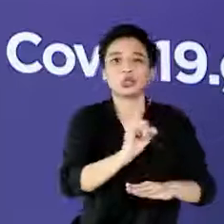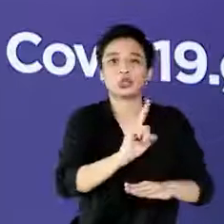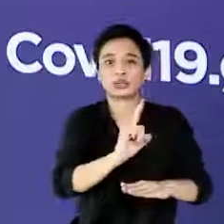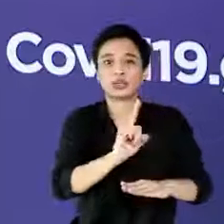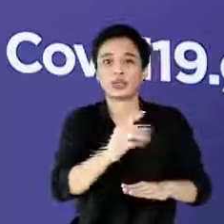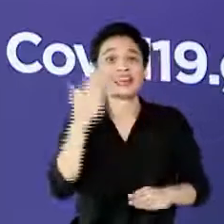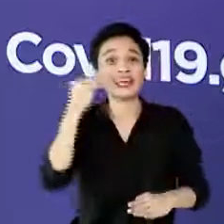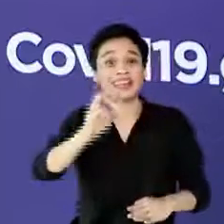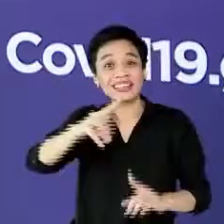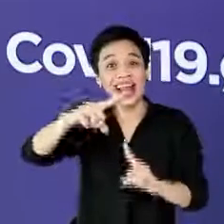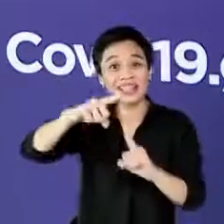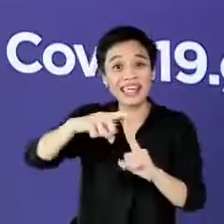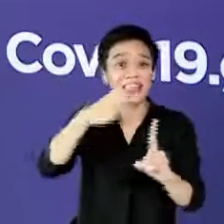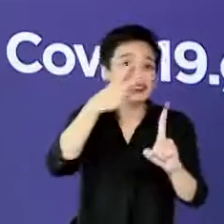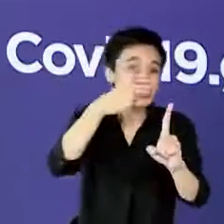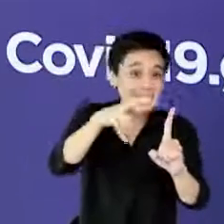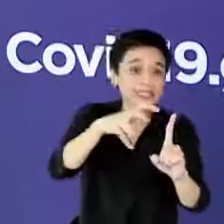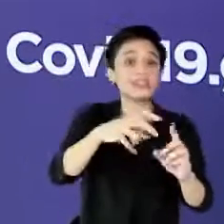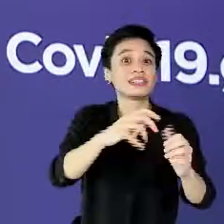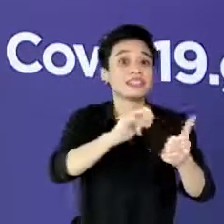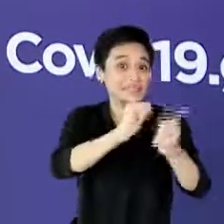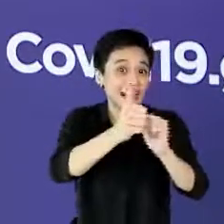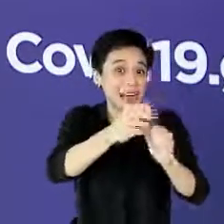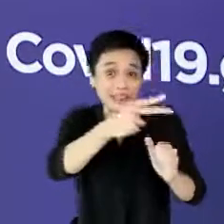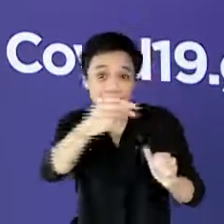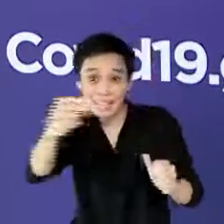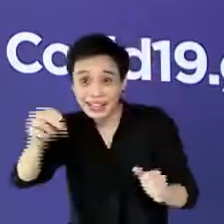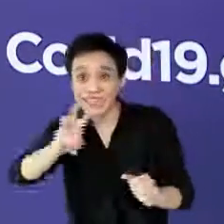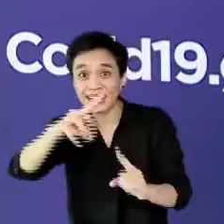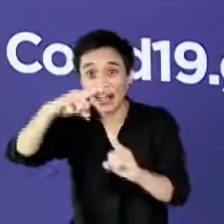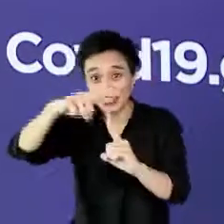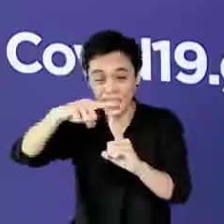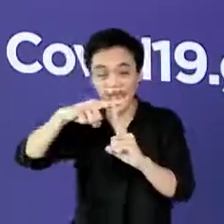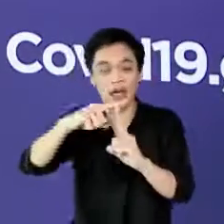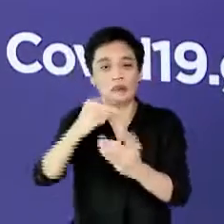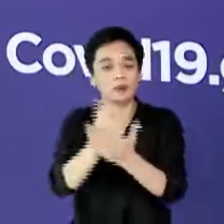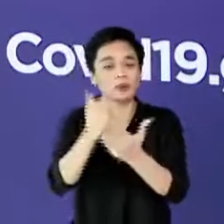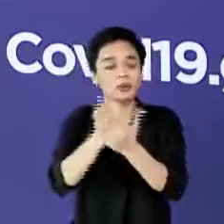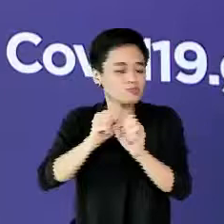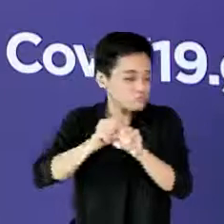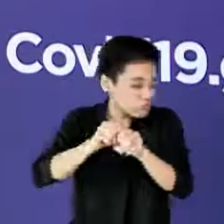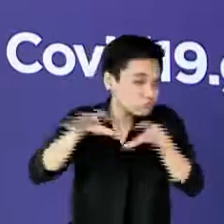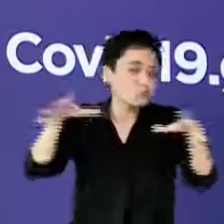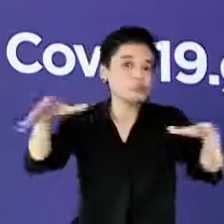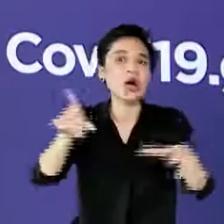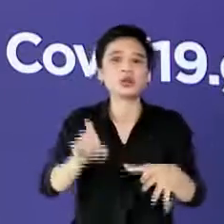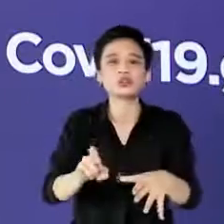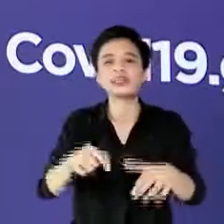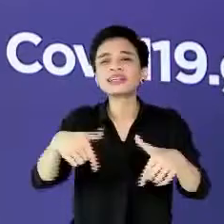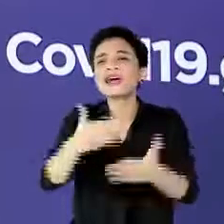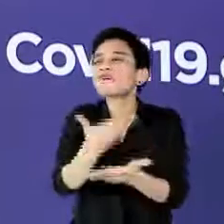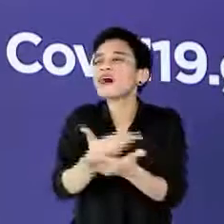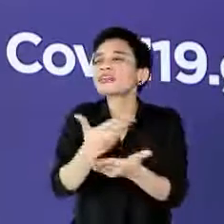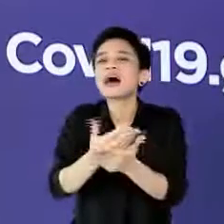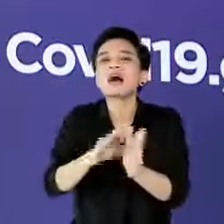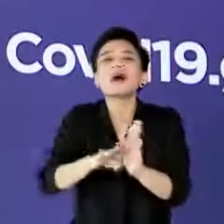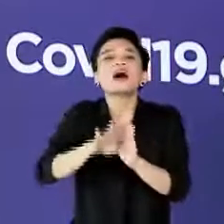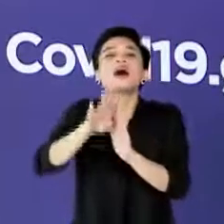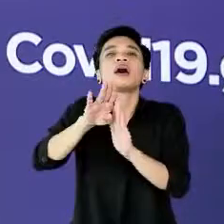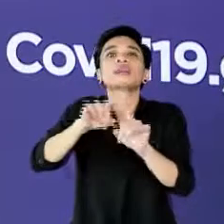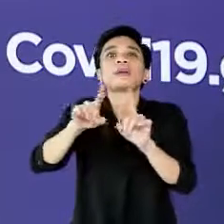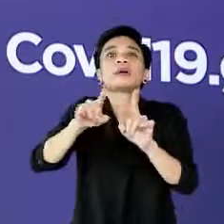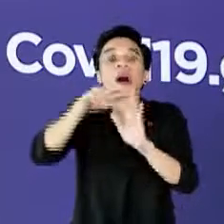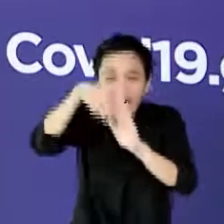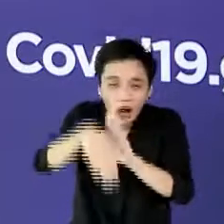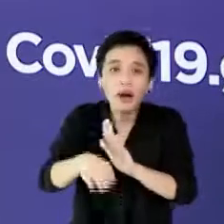dengan masif dan terus diek awal karena kadang-kadang kalau sudah mulai bagus turun lagi sampai lagi mood